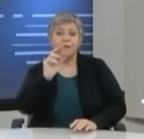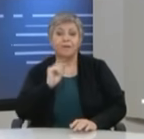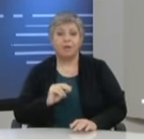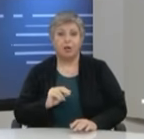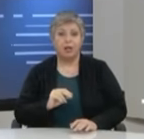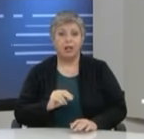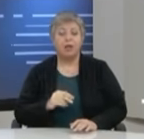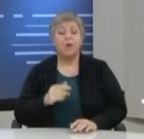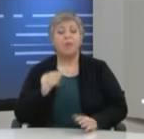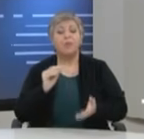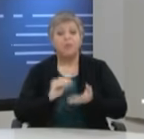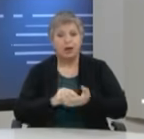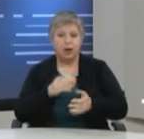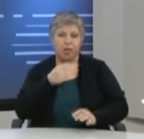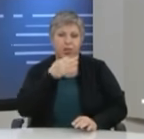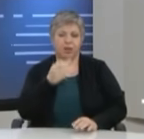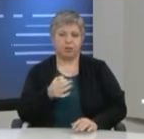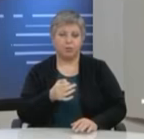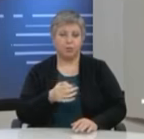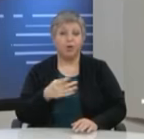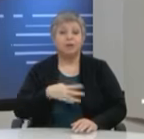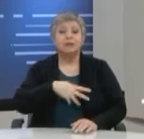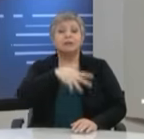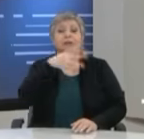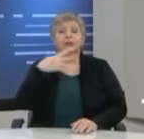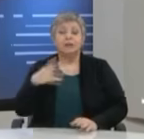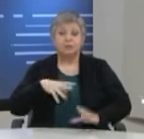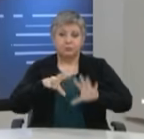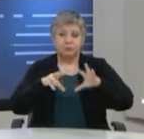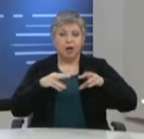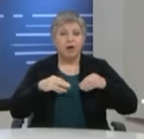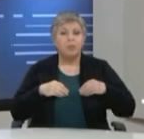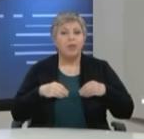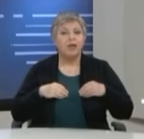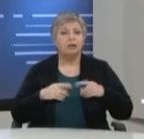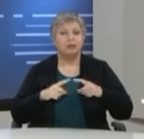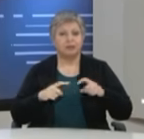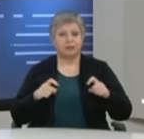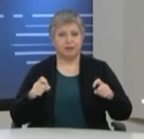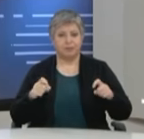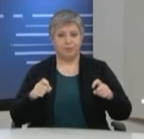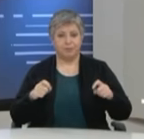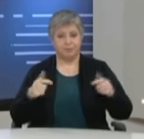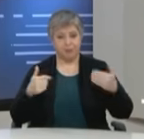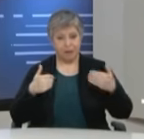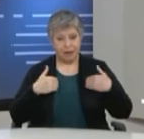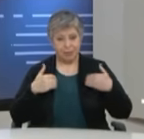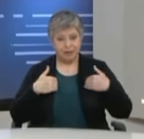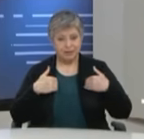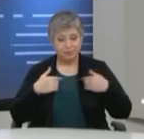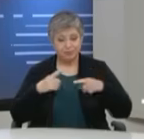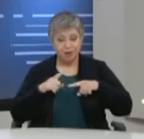Το ξαναλέω λοιπόν. Ο ΣΥΡΙΖΑ αποδέχθηκε να είμαστε εμείς